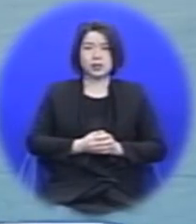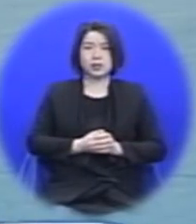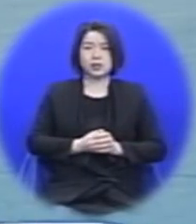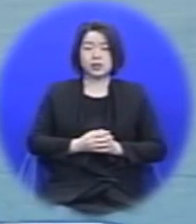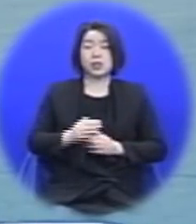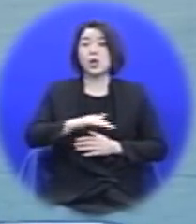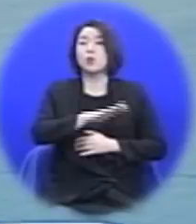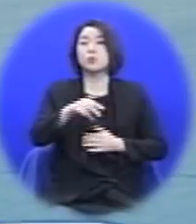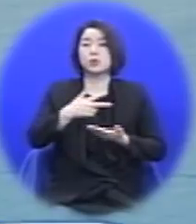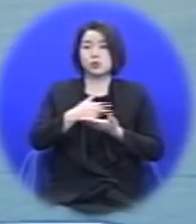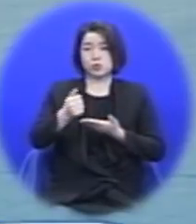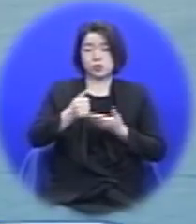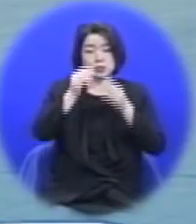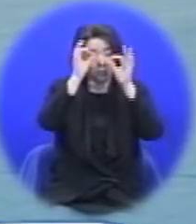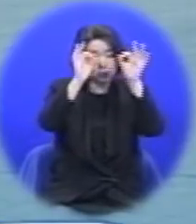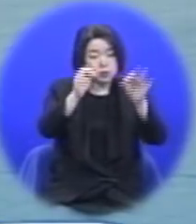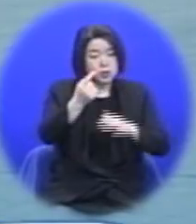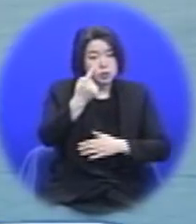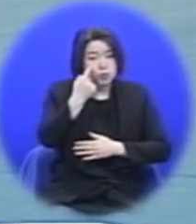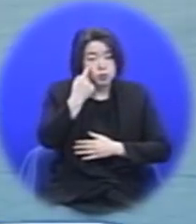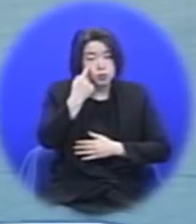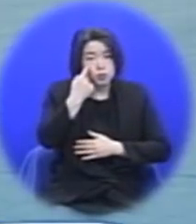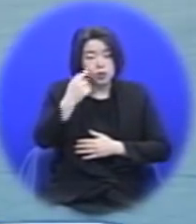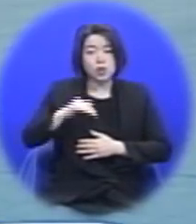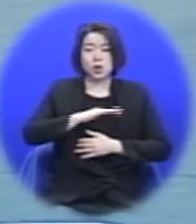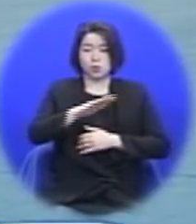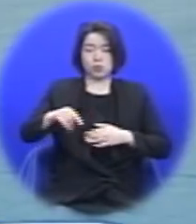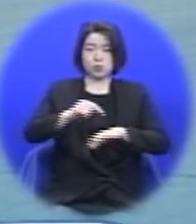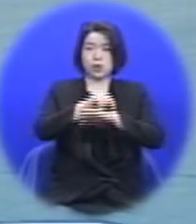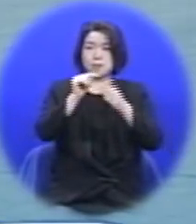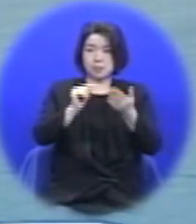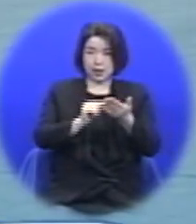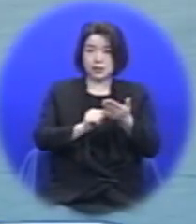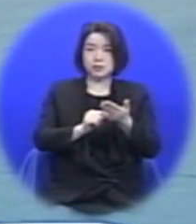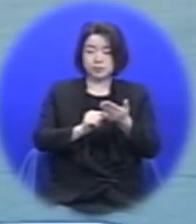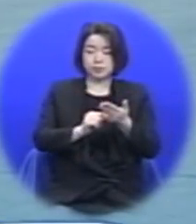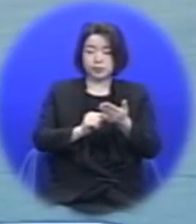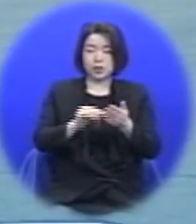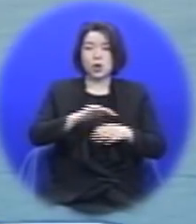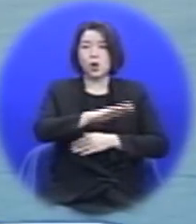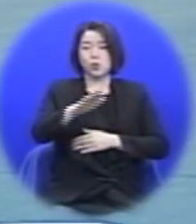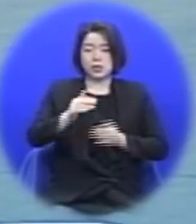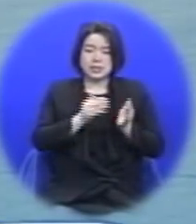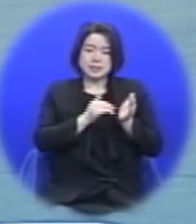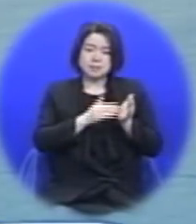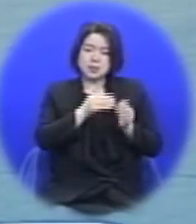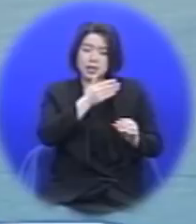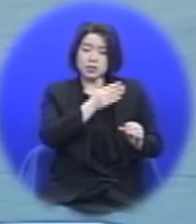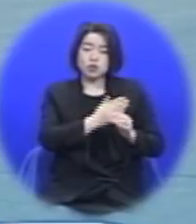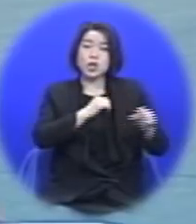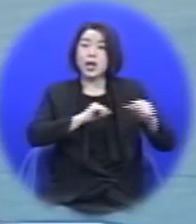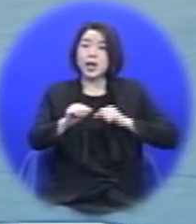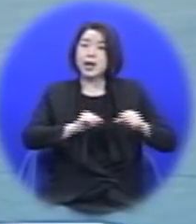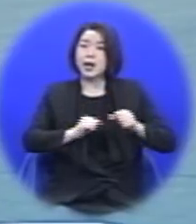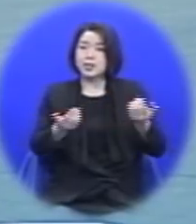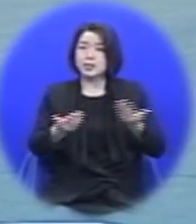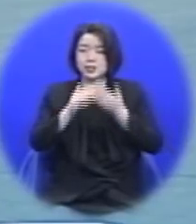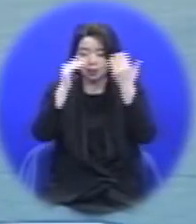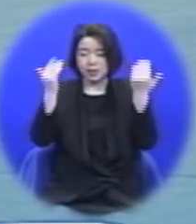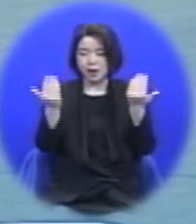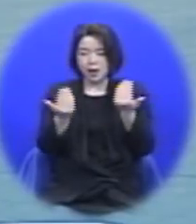우리 주님의 보시는 눈에는 우리들의 마음과 우리들이 은밀한 가운데 행했던 일들이 다 보입니다.